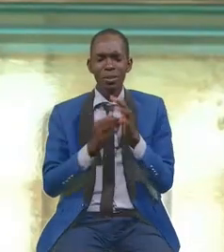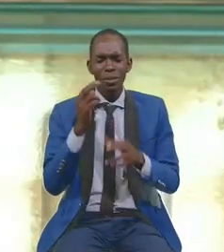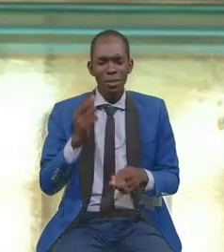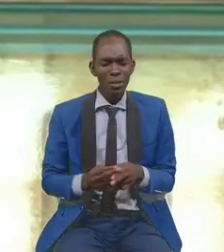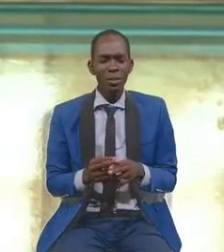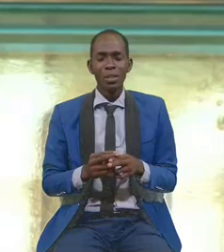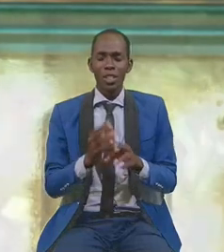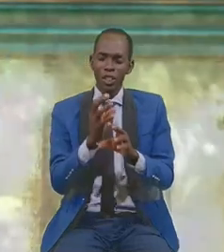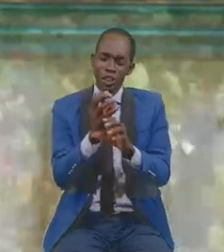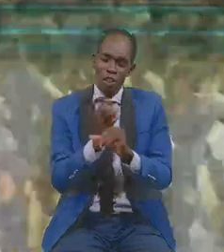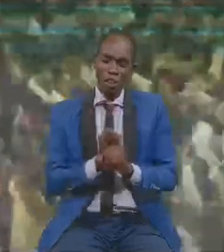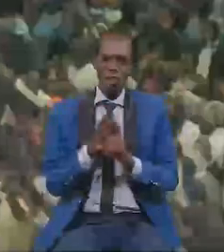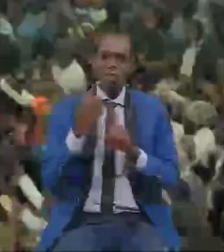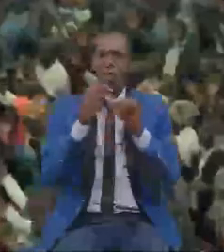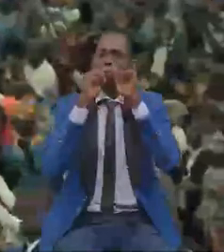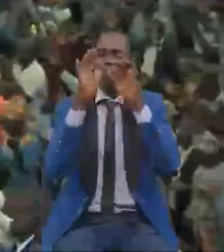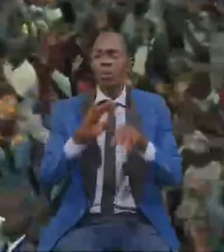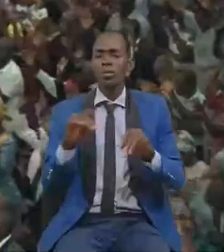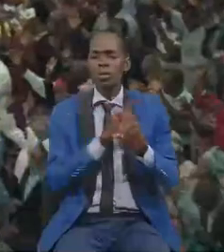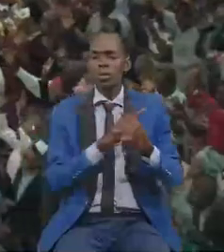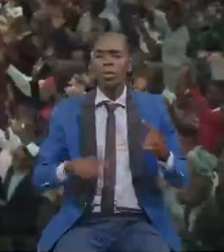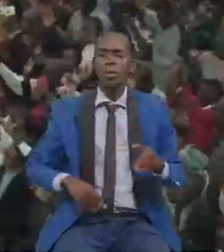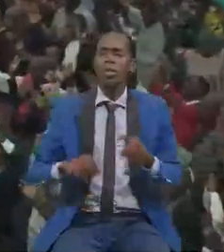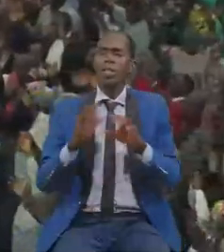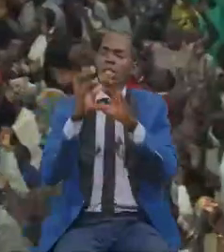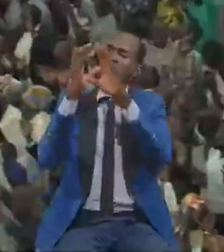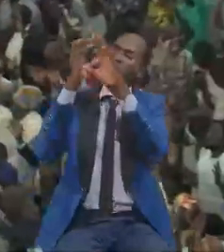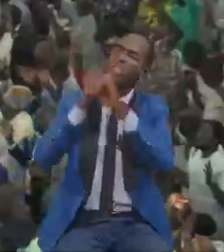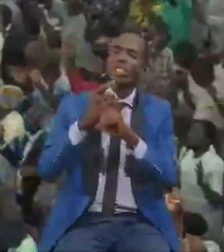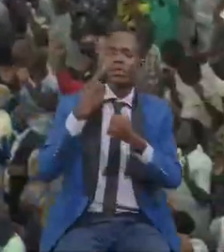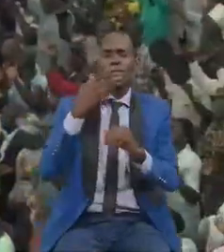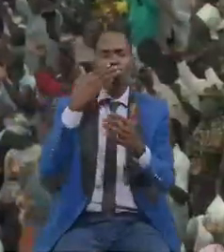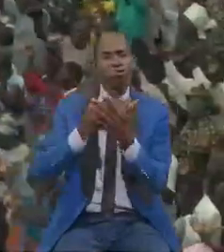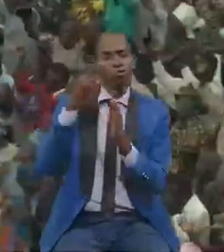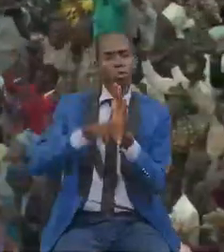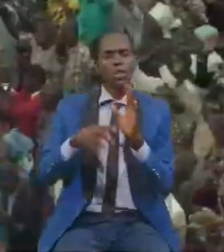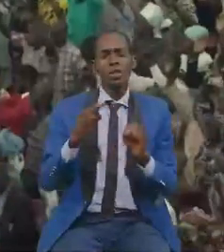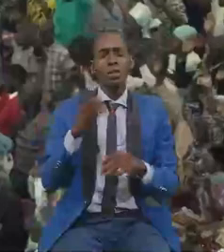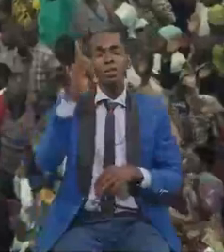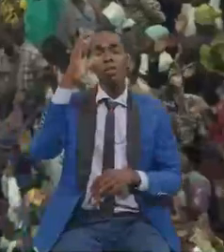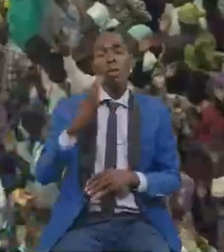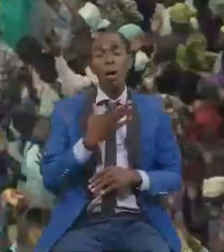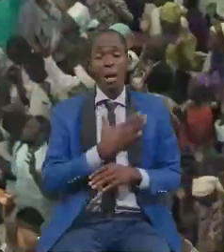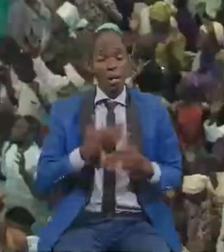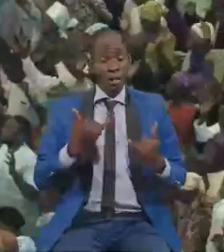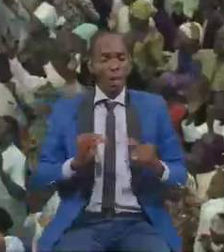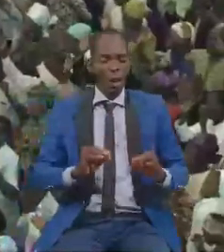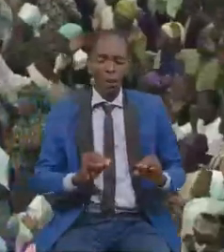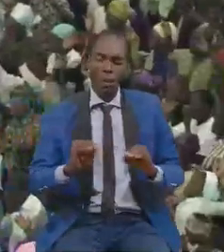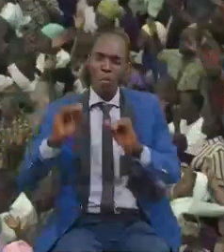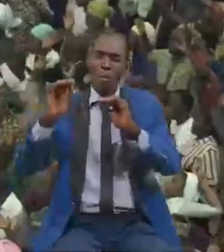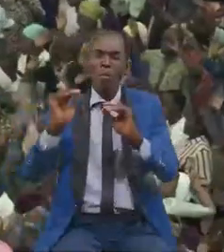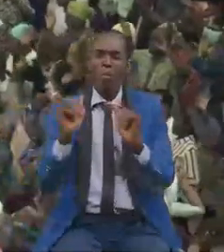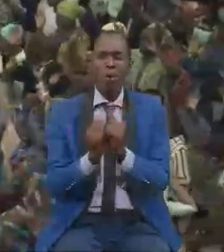bénédiction de Dieu. Recevez la bonté de Dieu. Et allez avec joie et avec